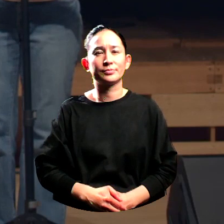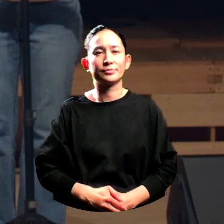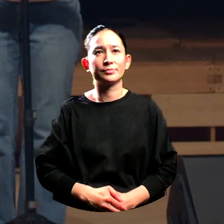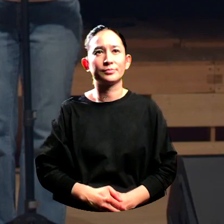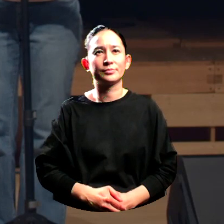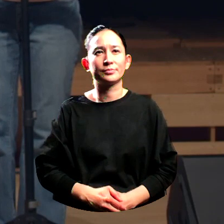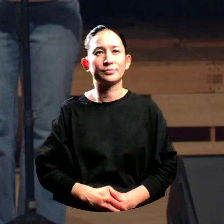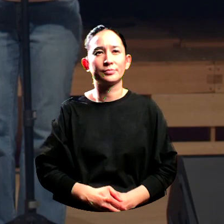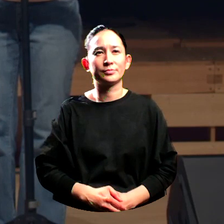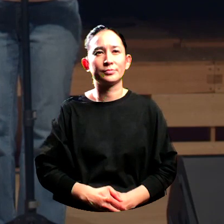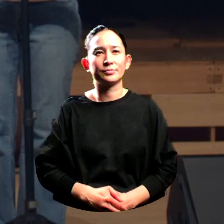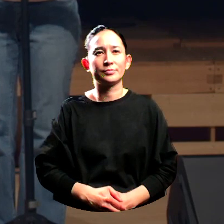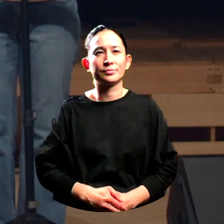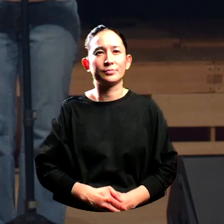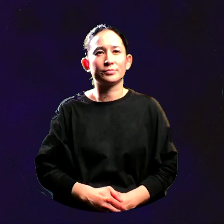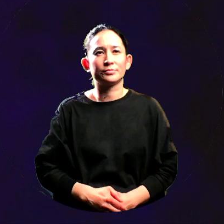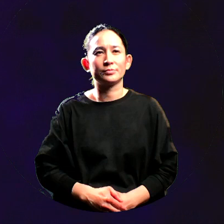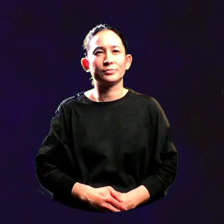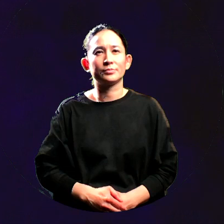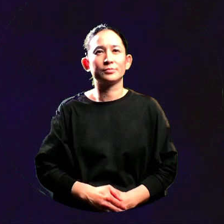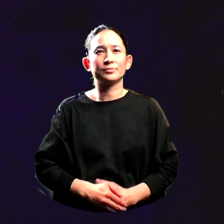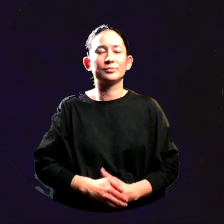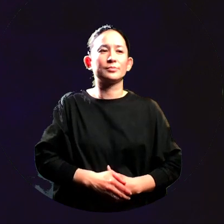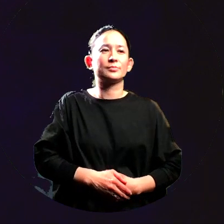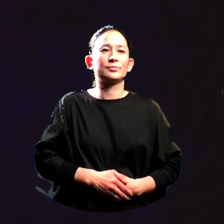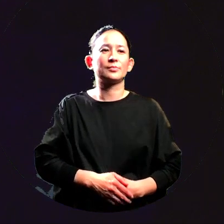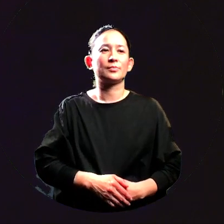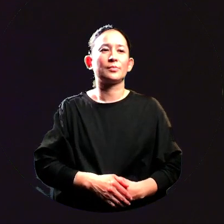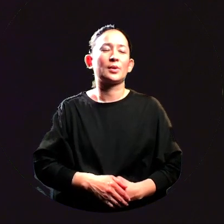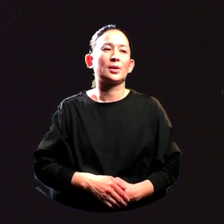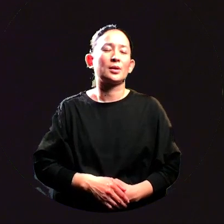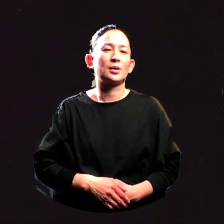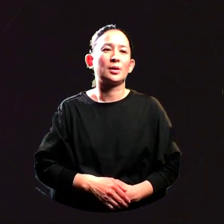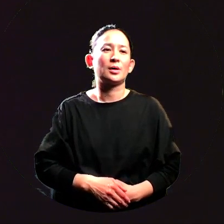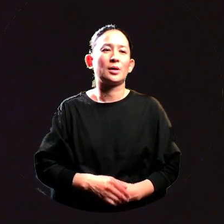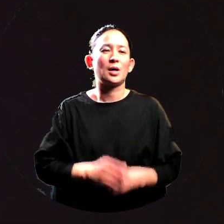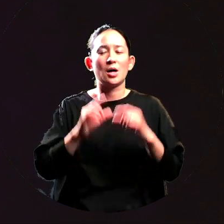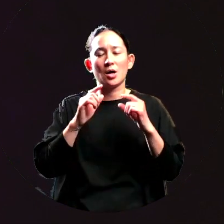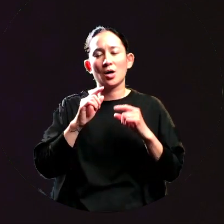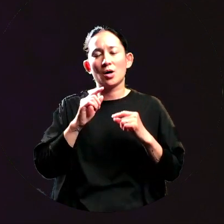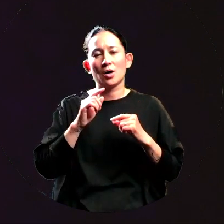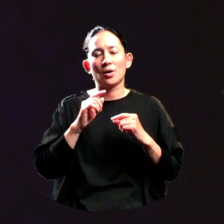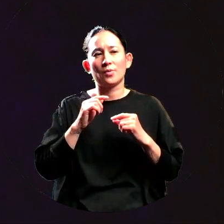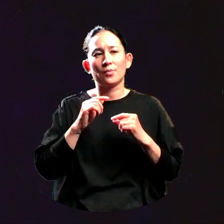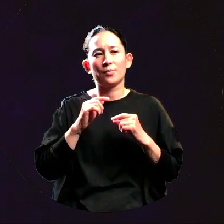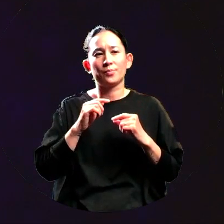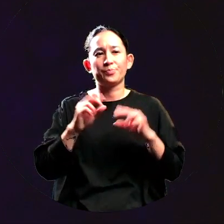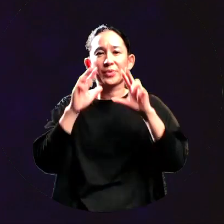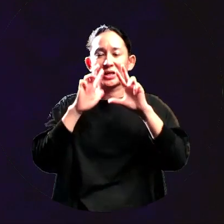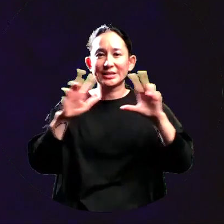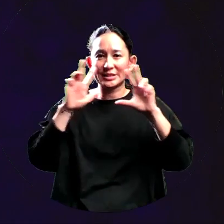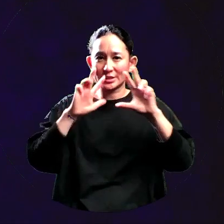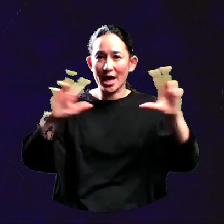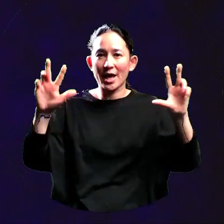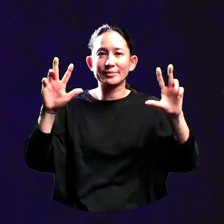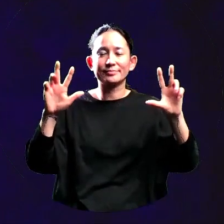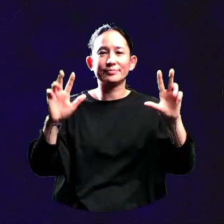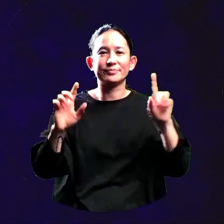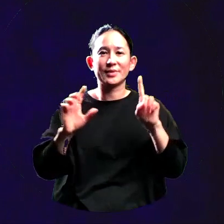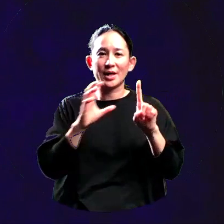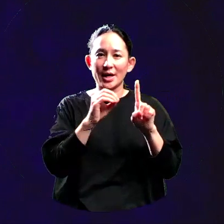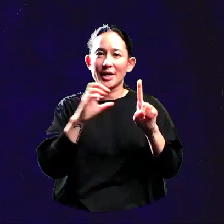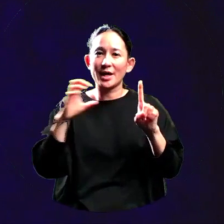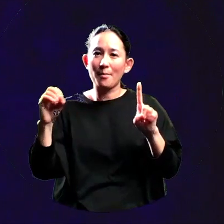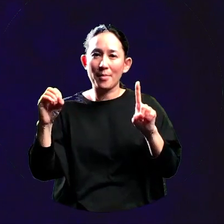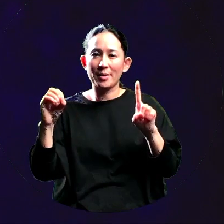from Psalms 100, verses 4 through 5. このアナウンスメントを準備しているときに、詩篇100編、4節